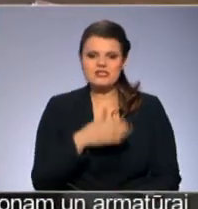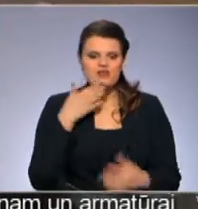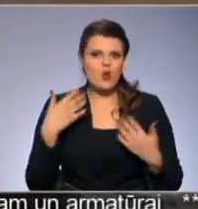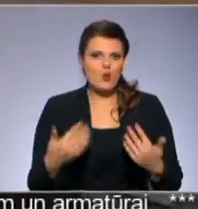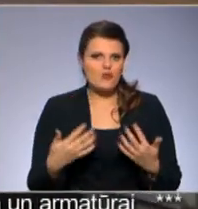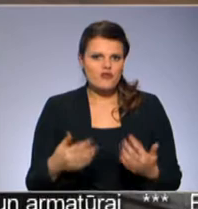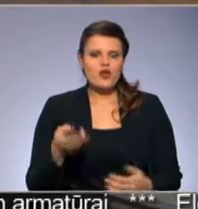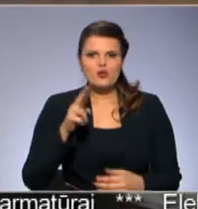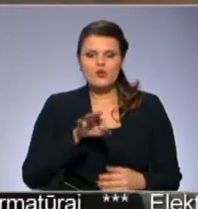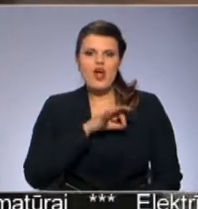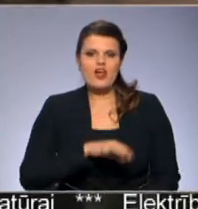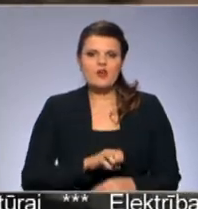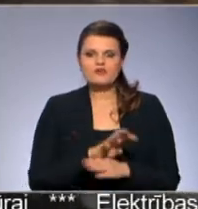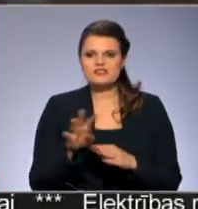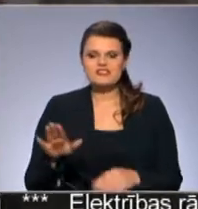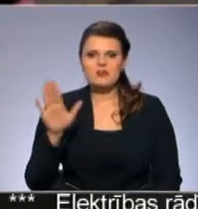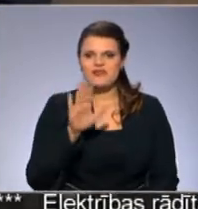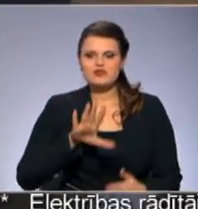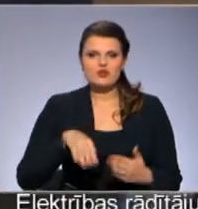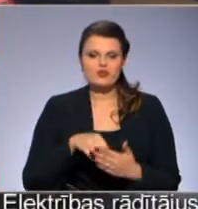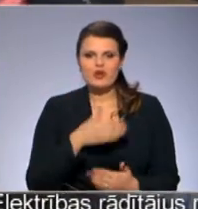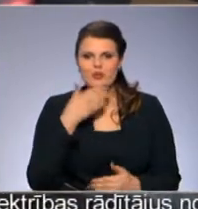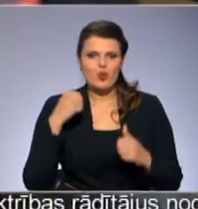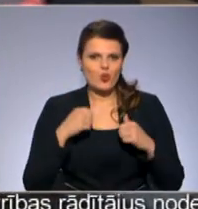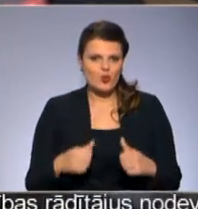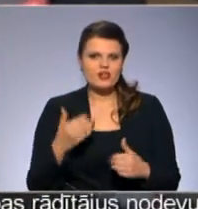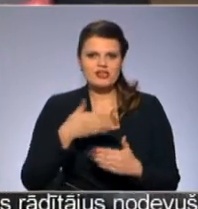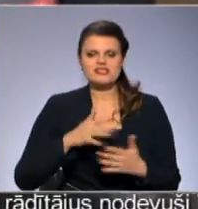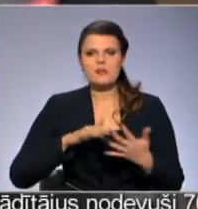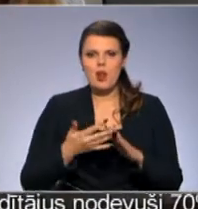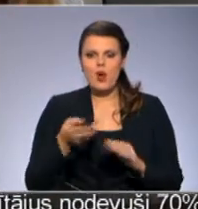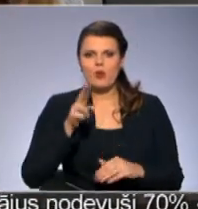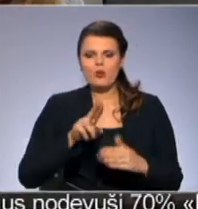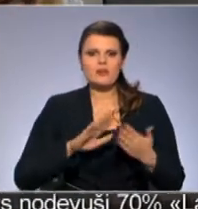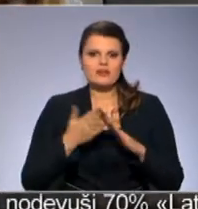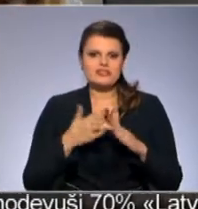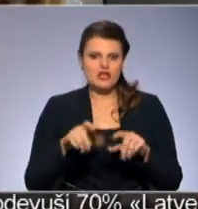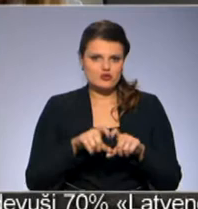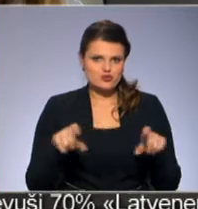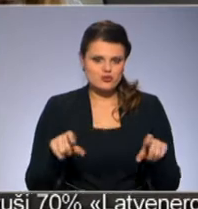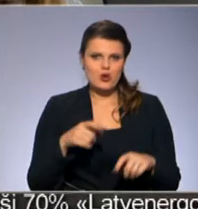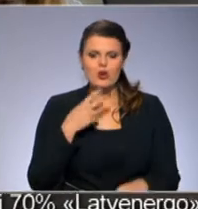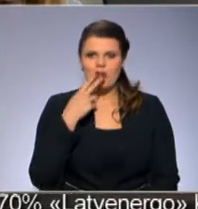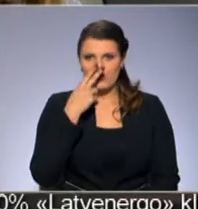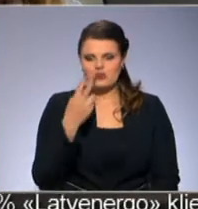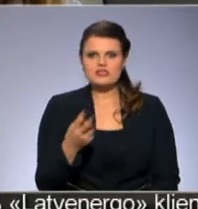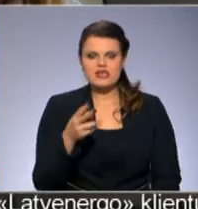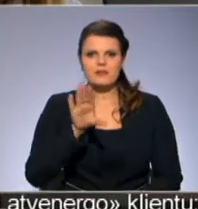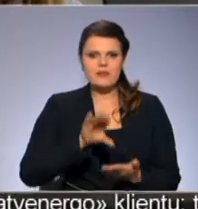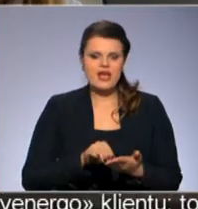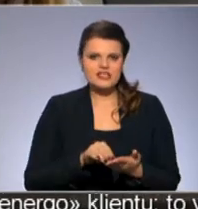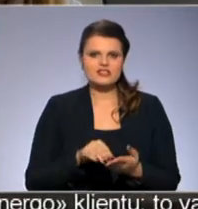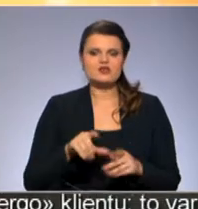viegli. Turklāt atalgojuma sistēma valstī joprojām nav godīga starp lauku un pilsētas skolām, uzskata pieredzējusi